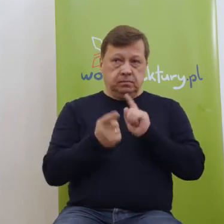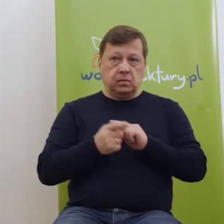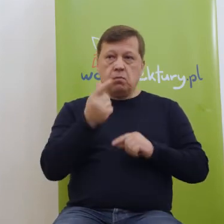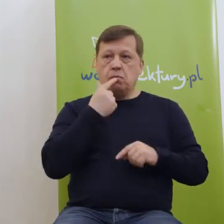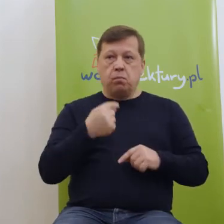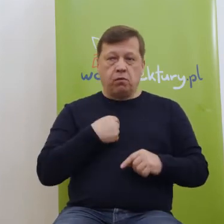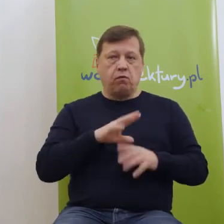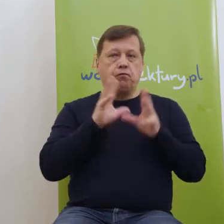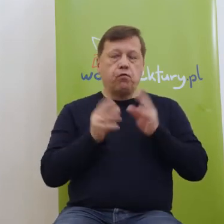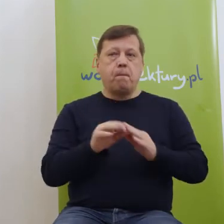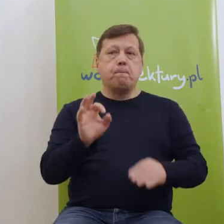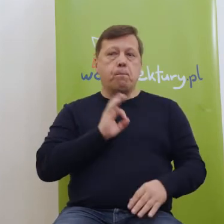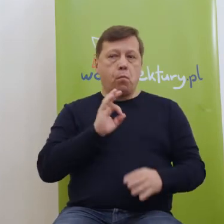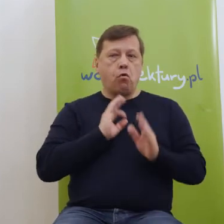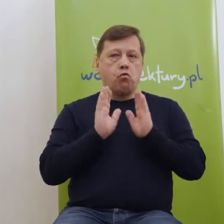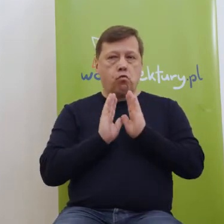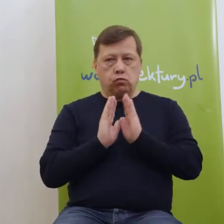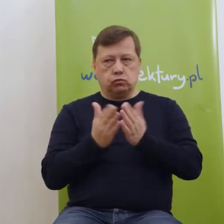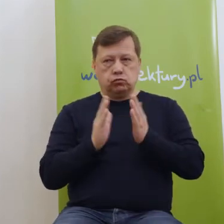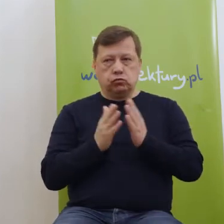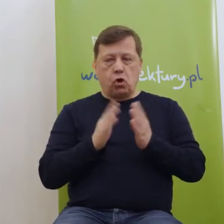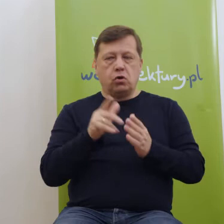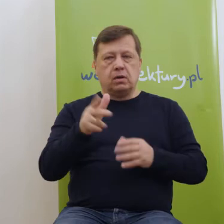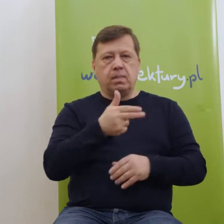są o przemocy.